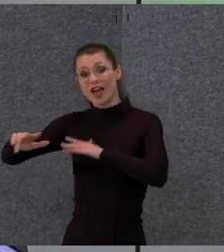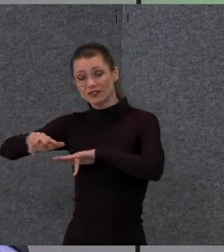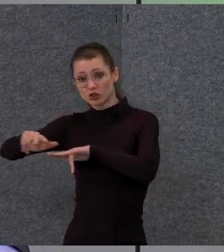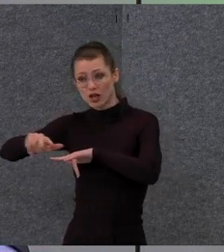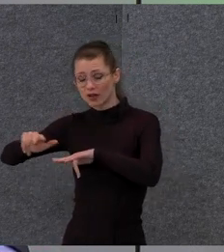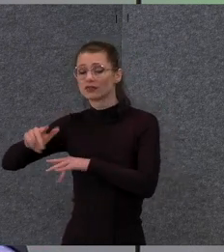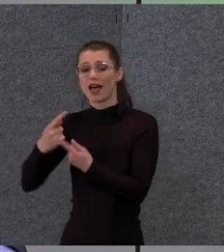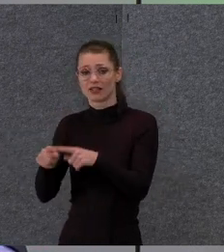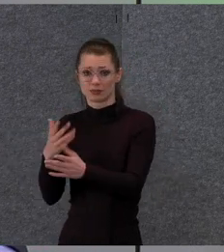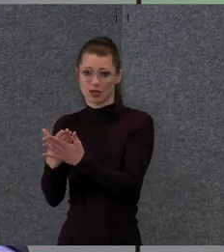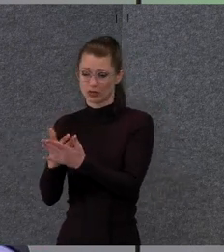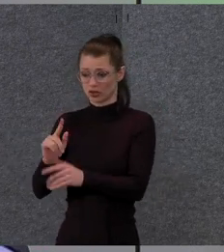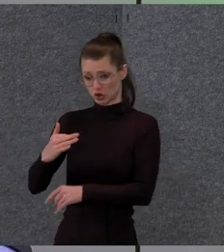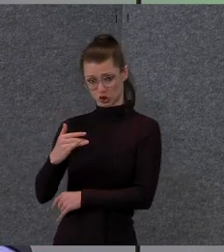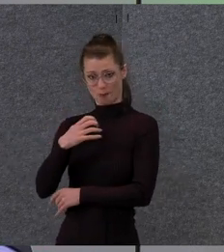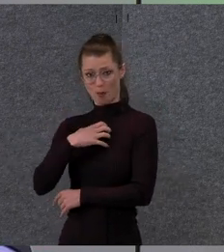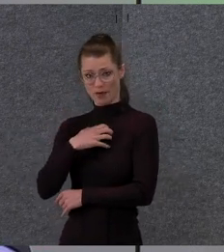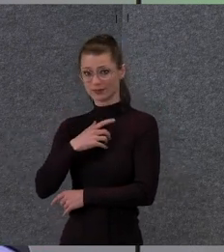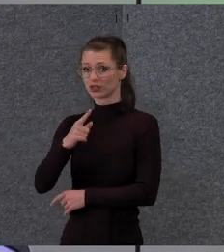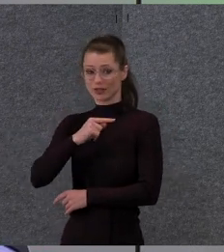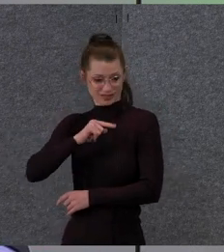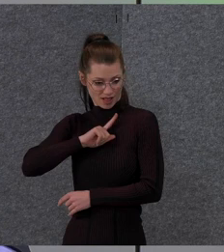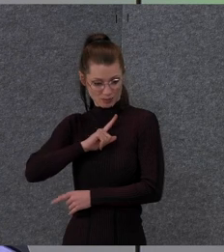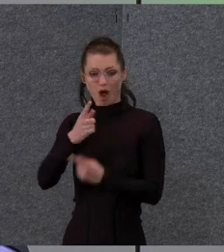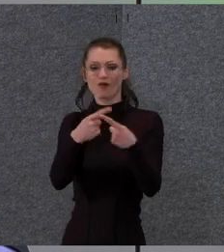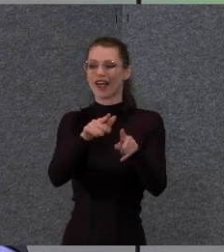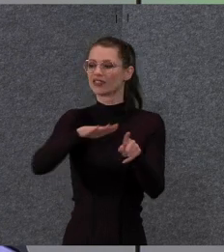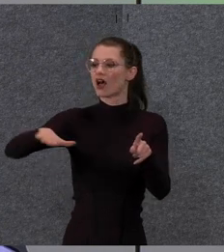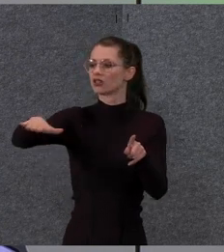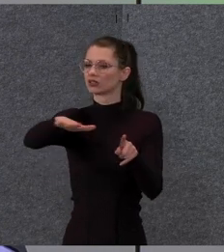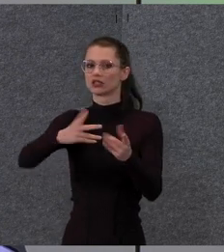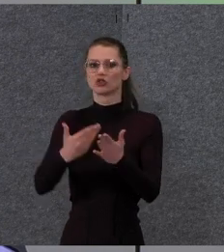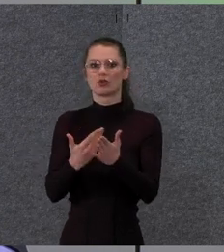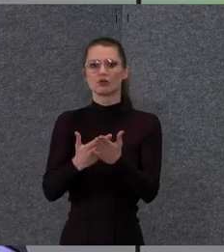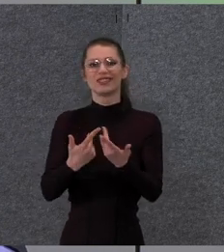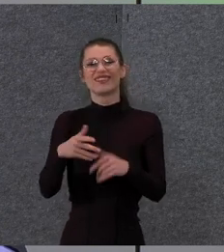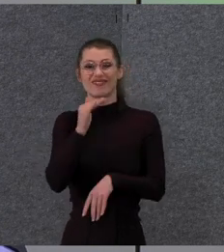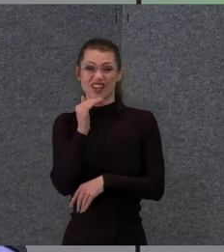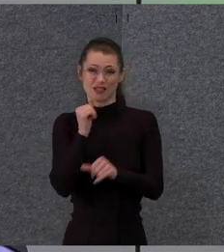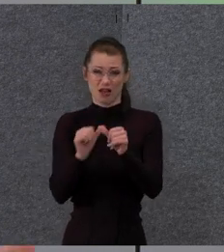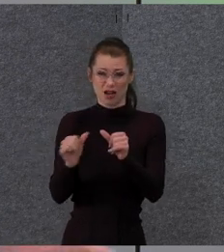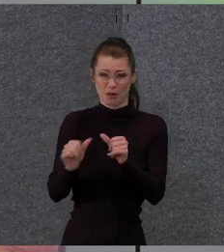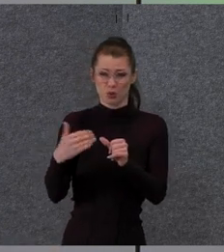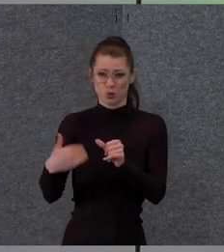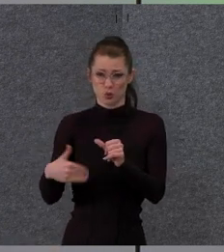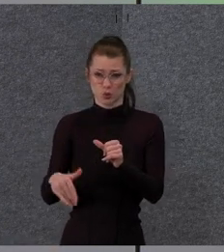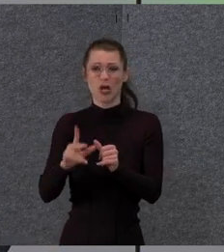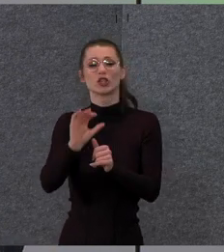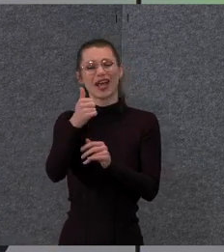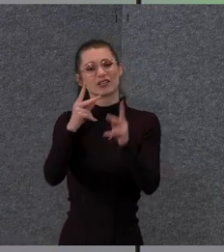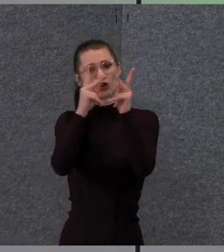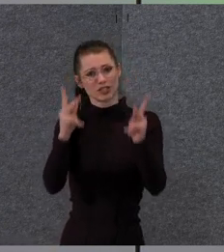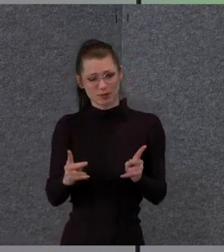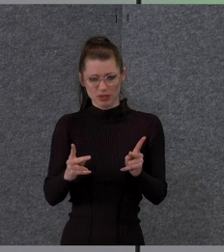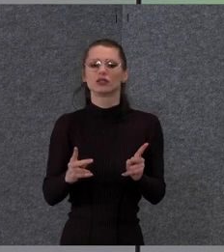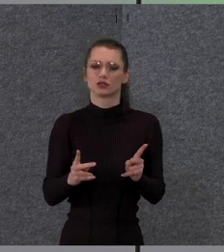Wir haben das Problem, dass wir nicht nur bei uns, sondern auch woanders zunehmend mit Wasserknappheit zu tun haben werden. Es gibt da erste Konzepte,